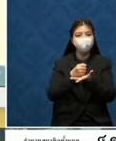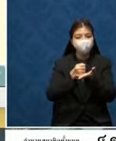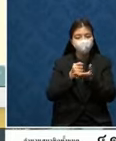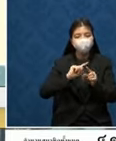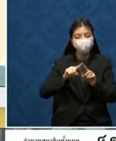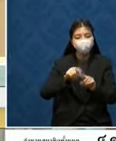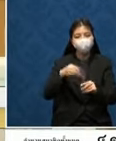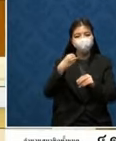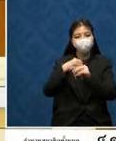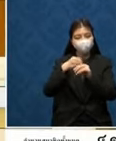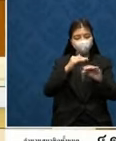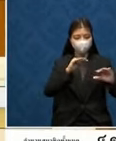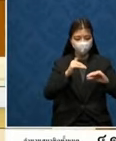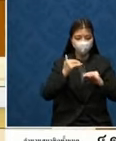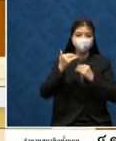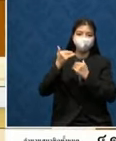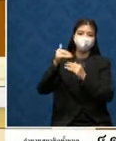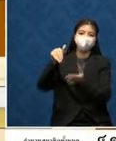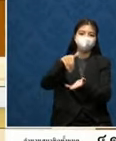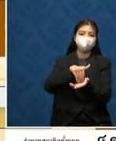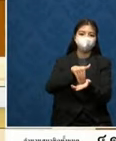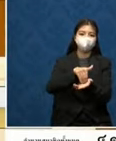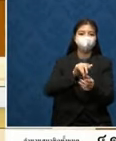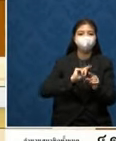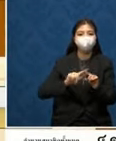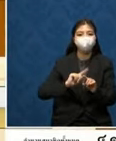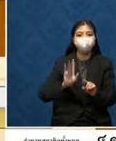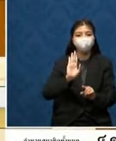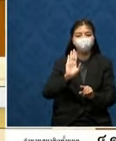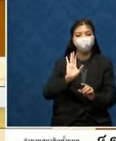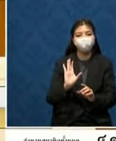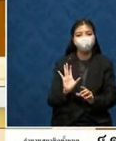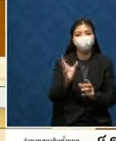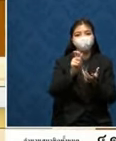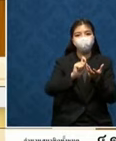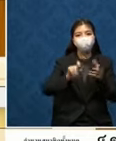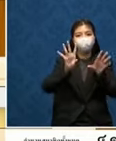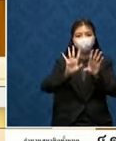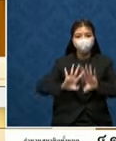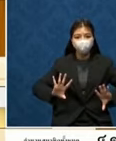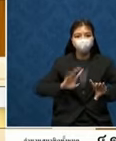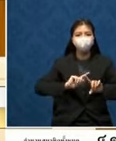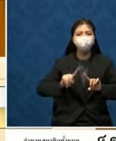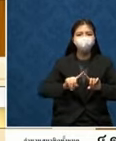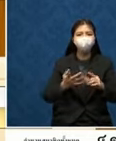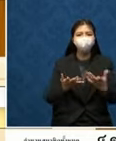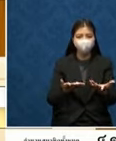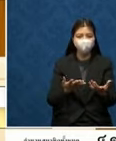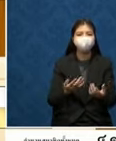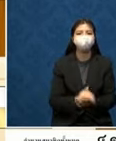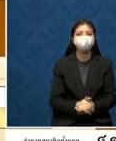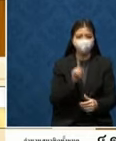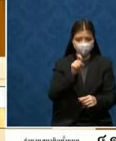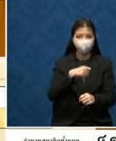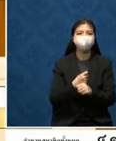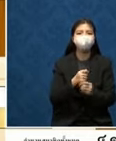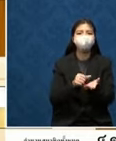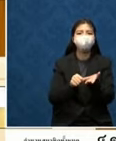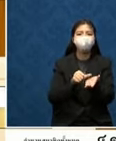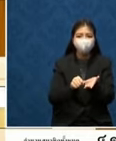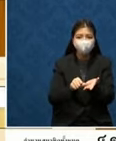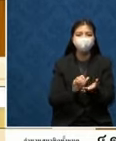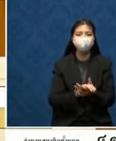เยอะมากส่งออกเป็นแกนกลางส่งออกในโลกในอาเซียนก็นั่นแหละคือสิ่งที่มันเกิดขึ้นเราก็ต้องแก้ไขไปไง